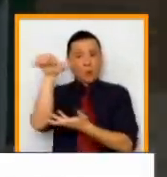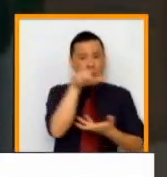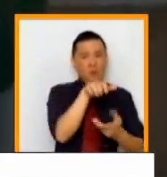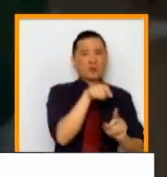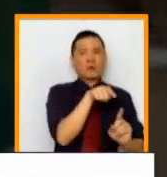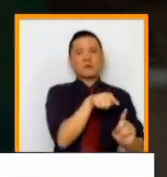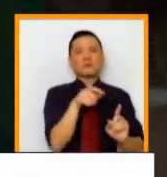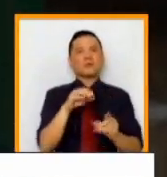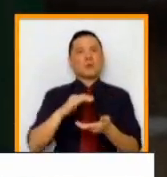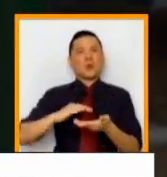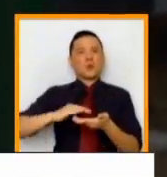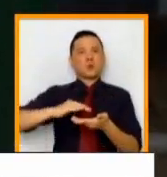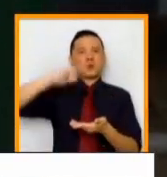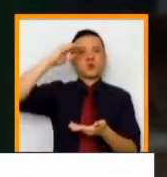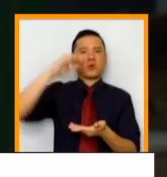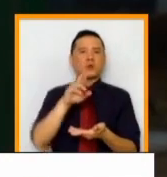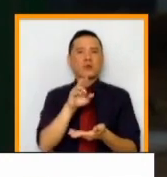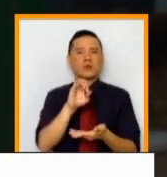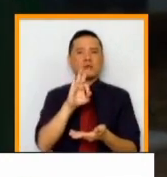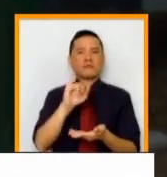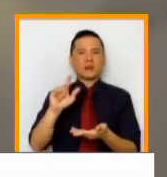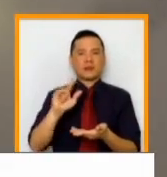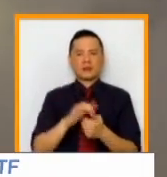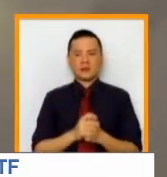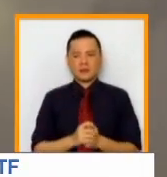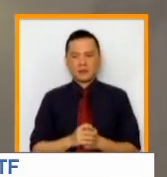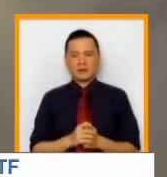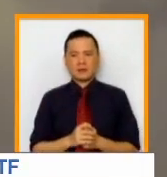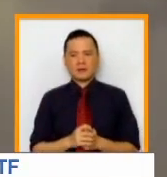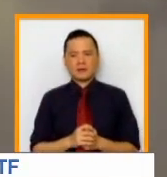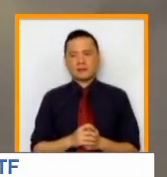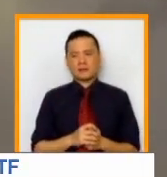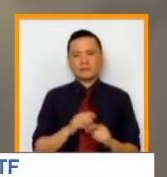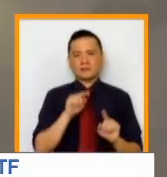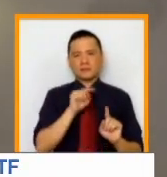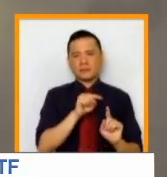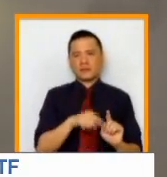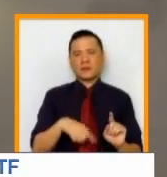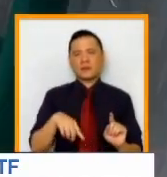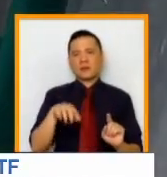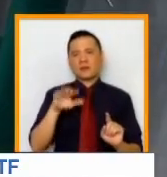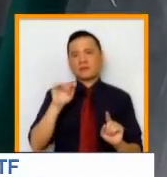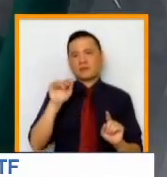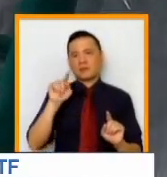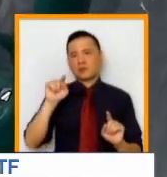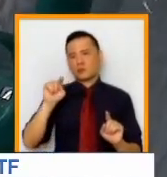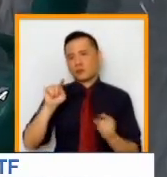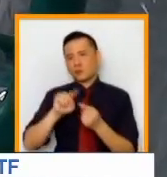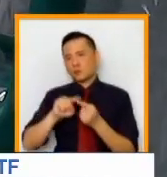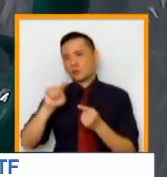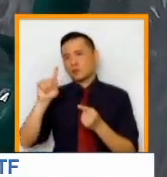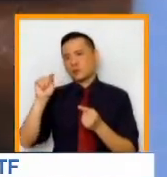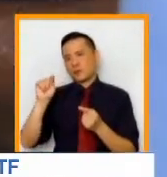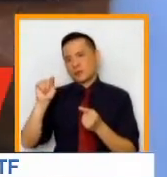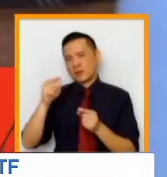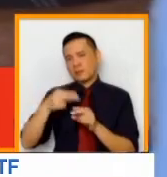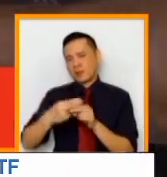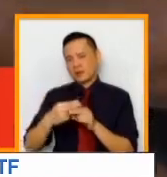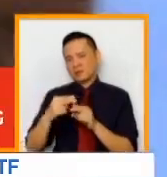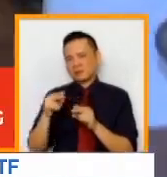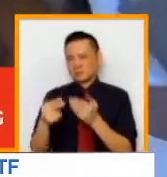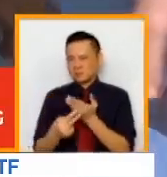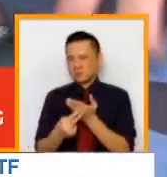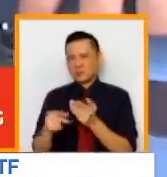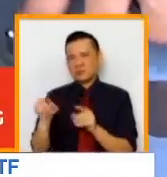para sa 50 pounds sa tangke, habang ang 15 at 20 pounds naman ay nasa 220 pesos. Ayon sa ilang vendor, kakaunti